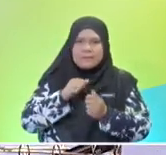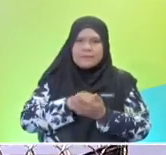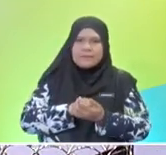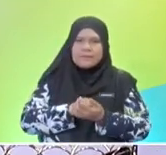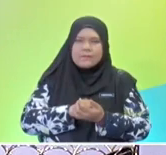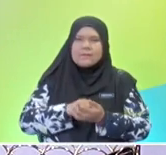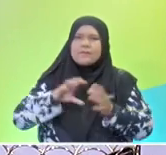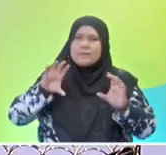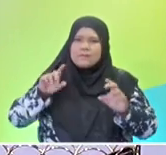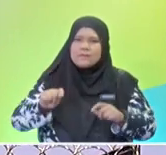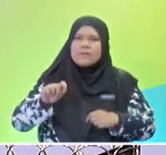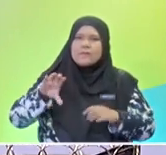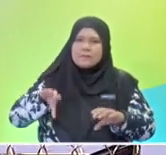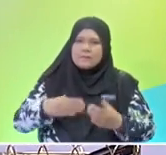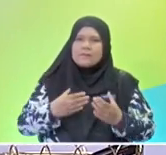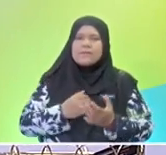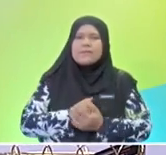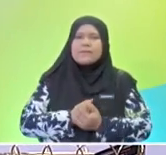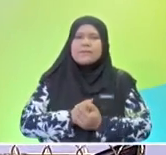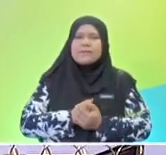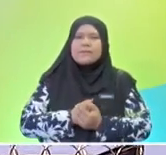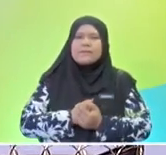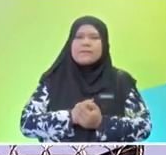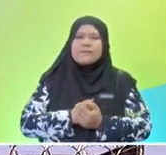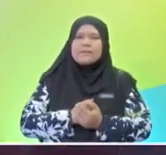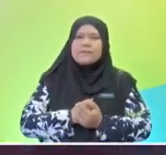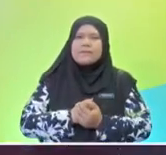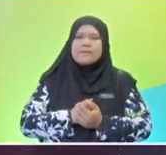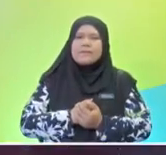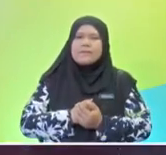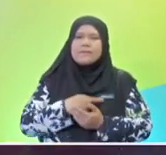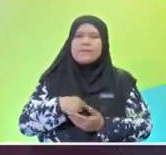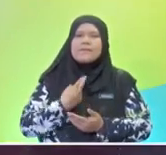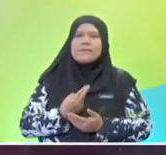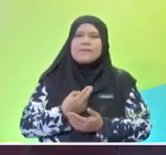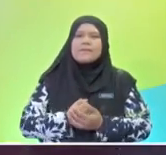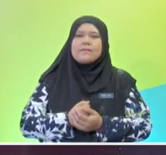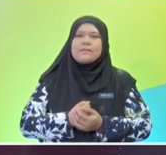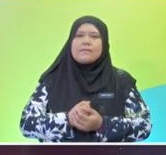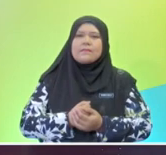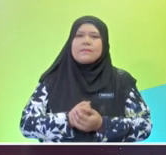kena praktikkan. Itu paling penting. Betul. Perasaan. Lepas tu kita ada perasaan.